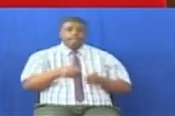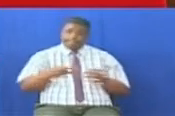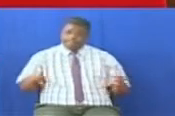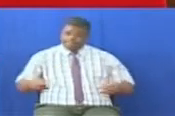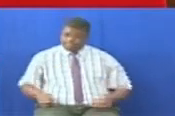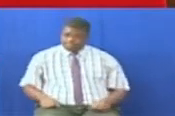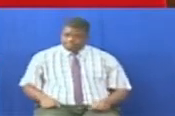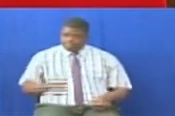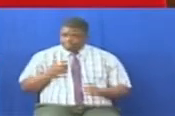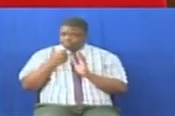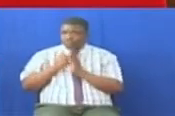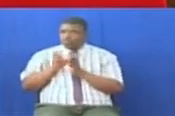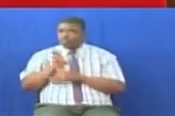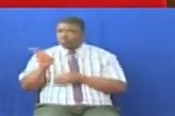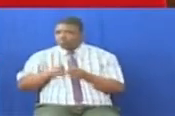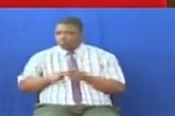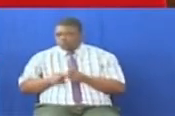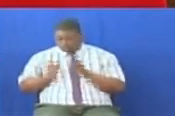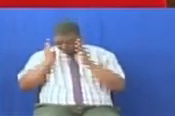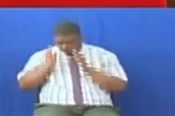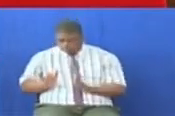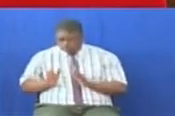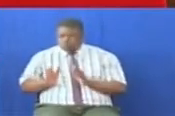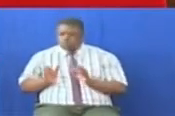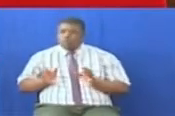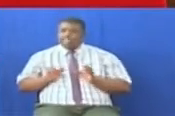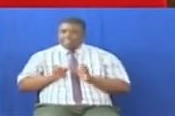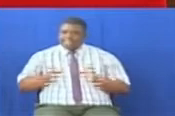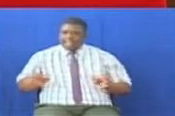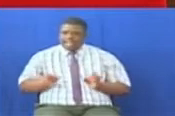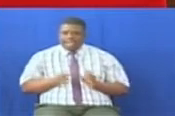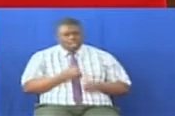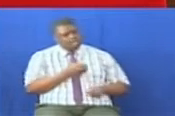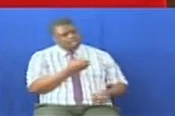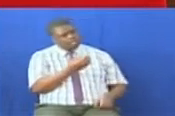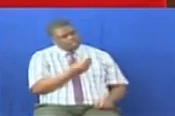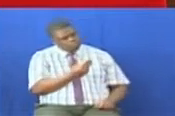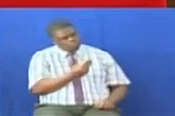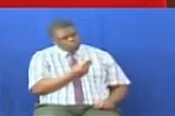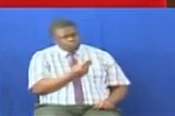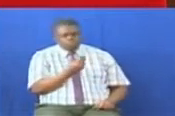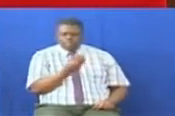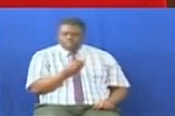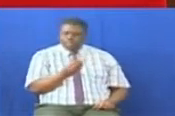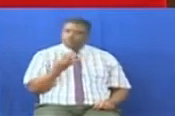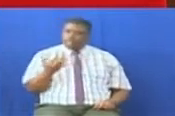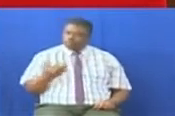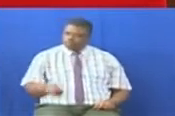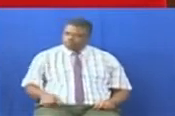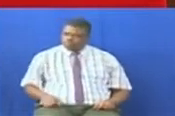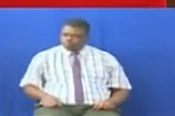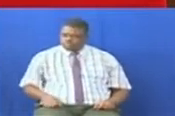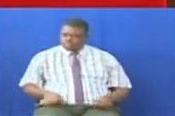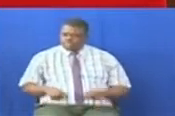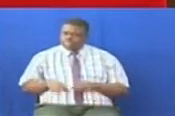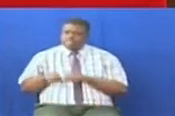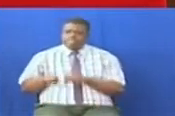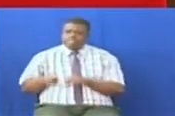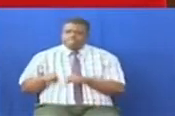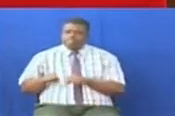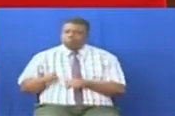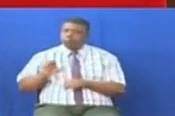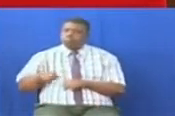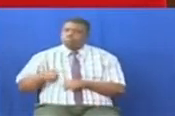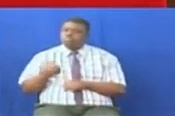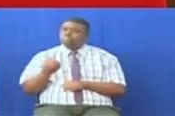katika halmashauri karibu wakuu wa idara watatu, wanne, watano wanakaimu, tena wanakaimu zaidi ya miezi sita. Maana nafikiri natakiwa ukikaimu